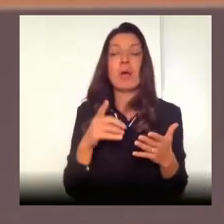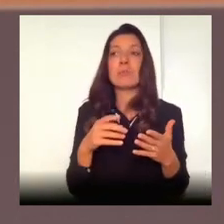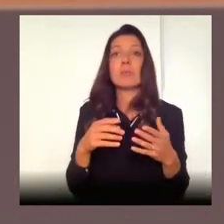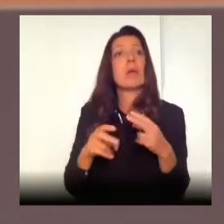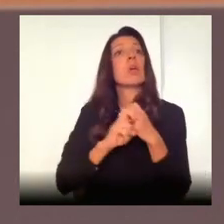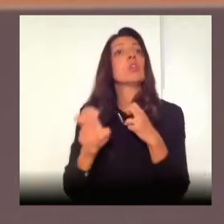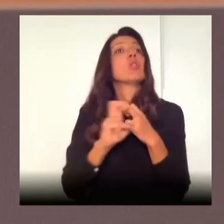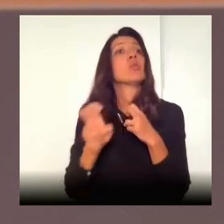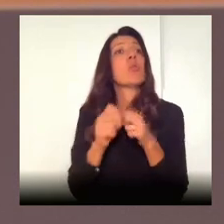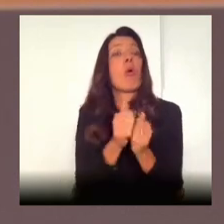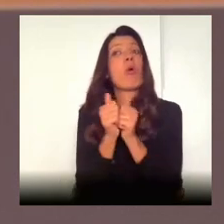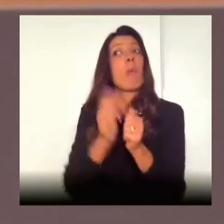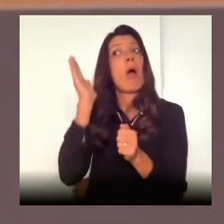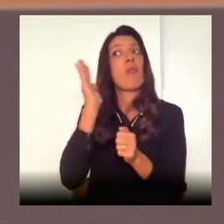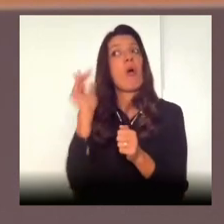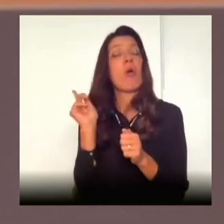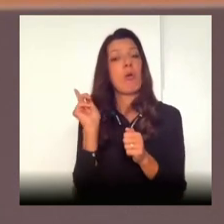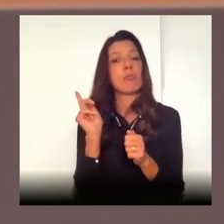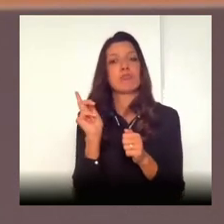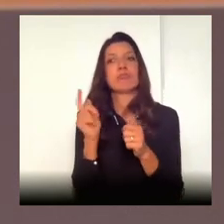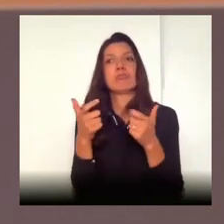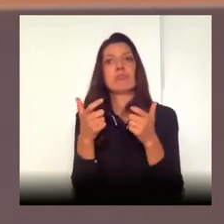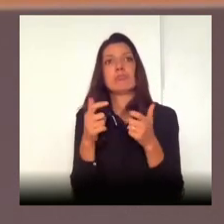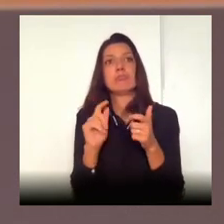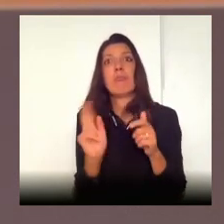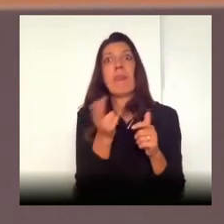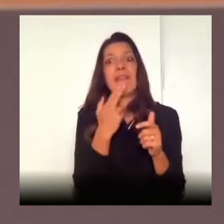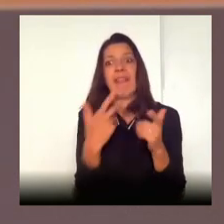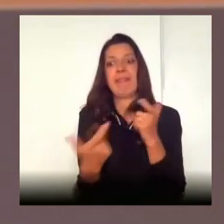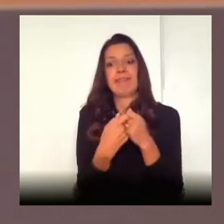commun à l'époque n'étaient pas parfaitement adaptés.